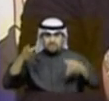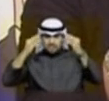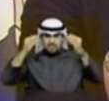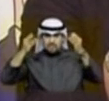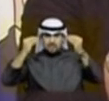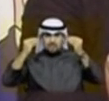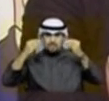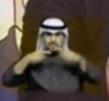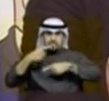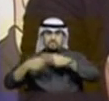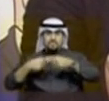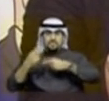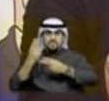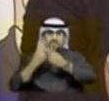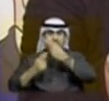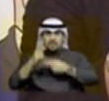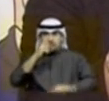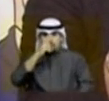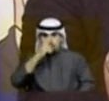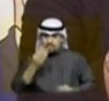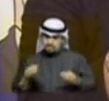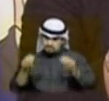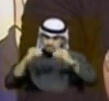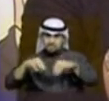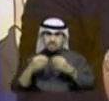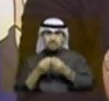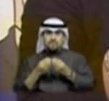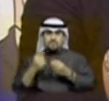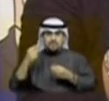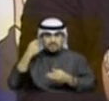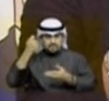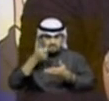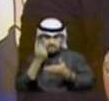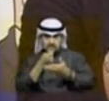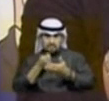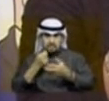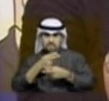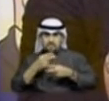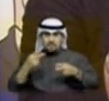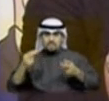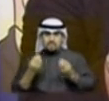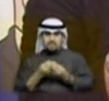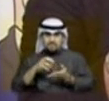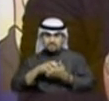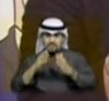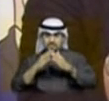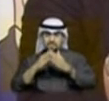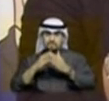للثقافة، وعلى مدار تاريخها تكتسب الكتاب والمؤلفين وأصحاب الفكر والرأي في مصر